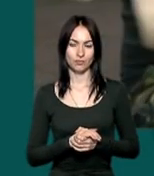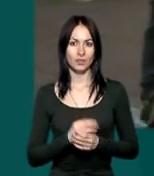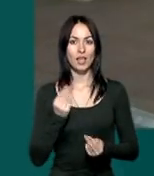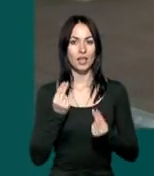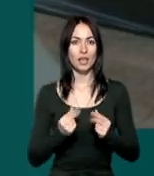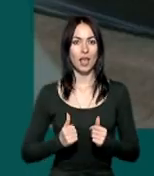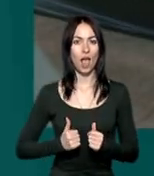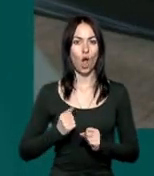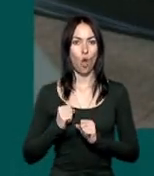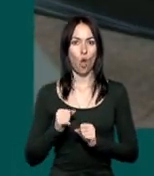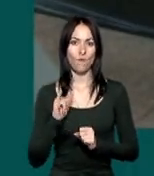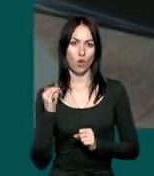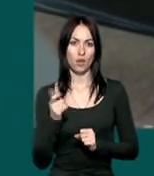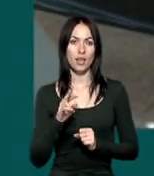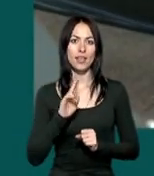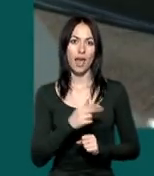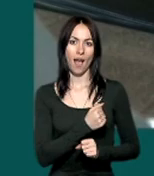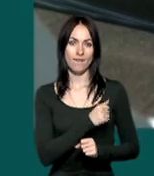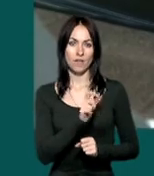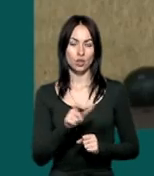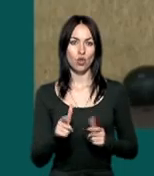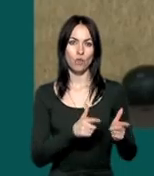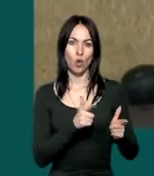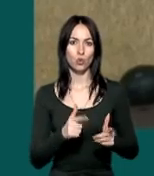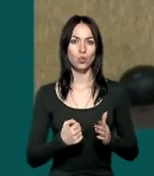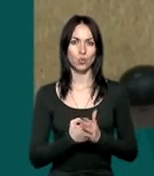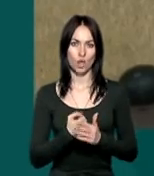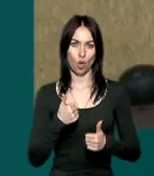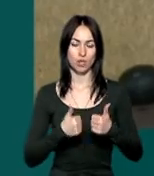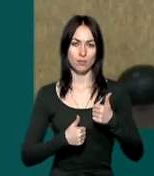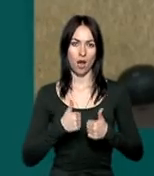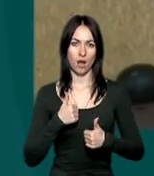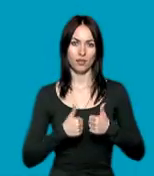Ігри героїв у Харкові. Як військові готуються до змагань?